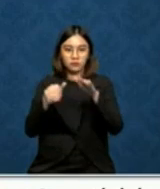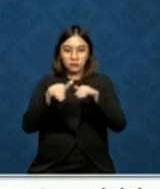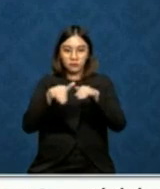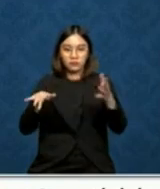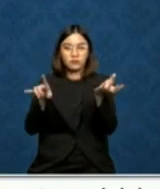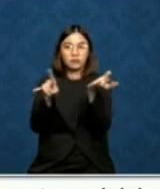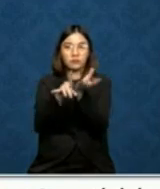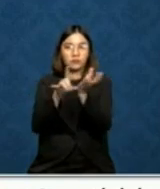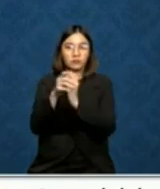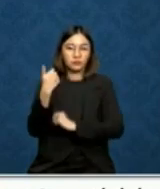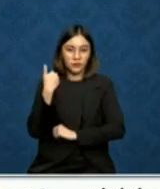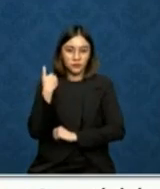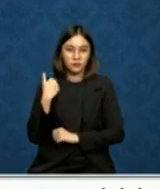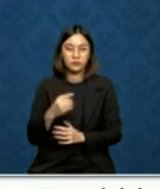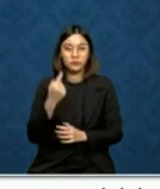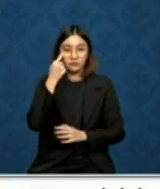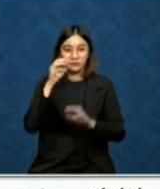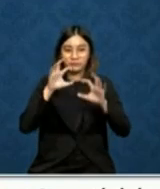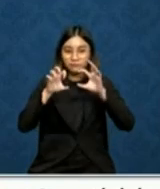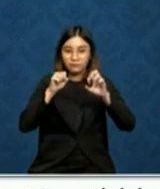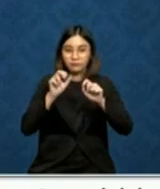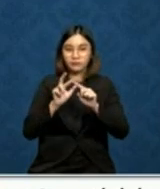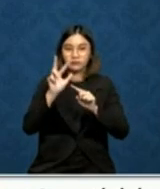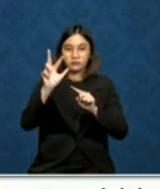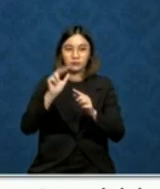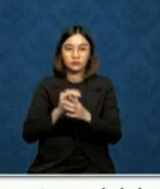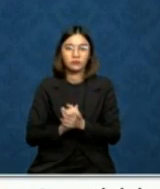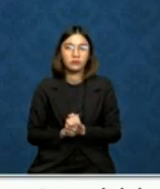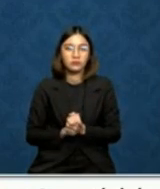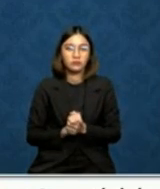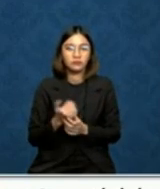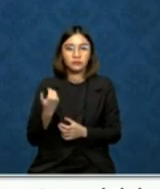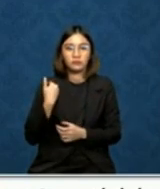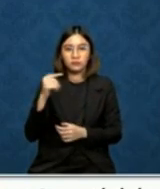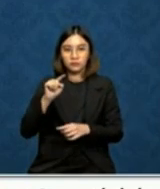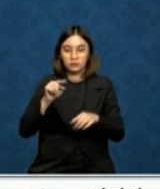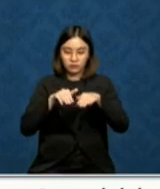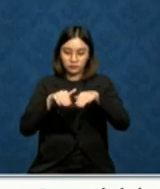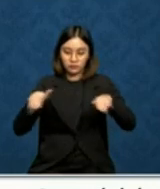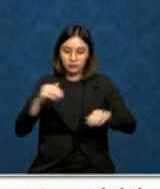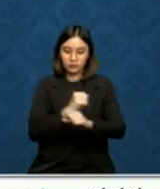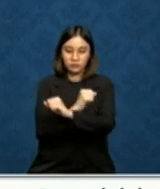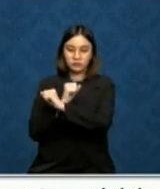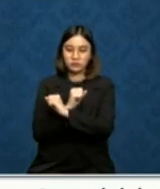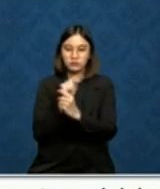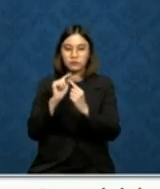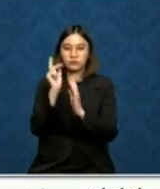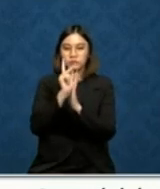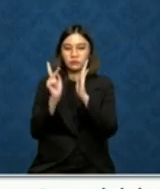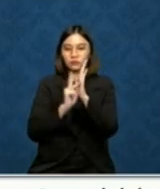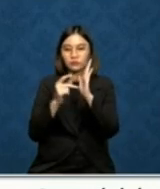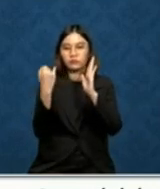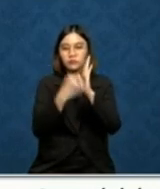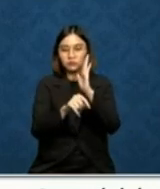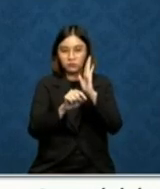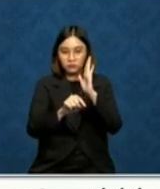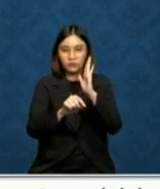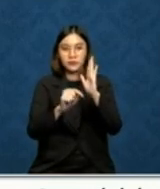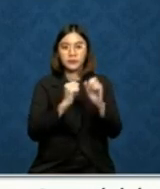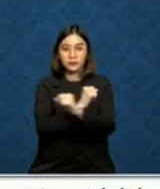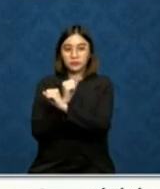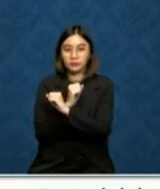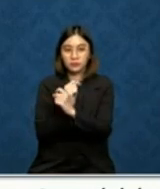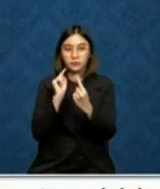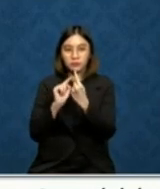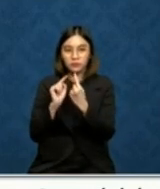ภาพข้อสังเกตข้อที่3ควรมีมาตรการป้องกันการใช้กฎหมายไปในทางที่ผิดเช่นการ